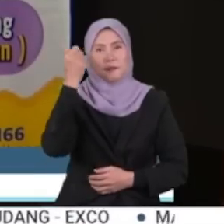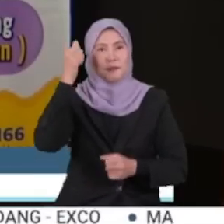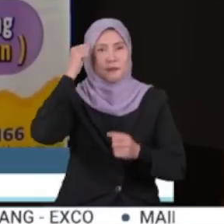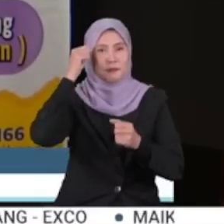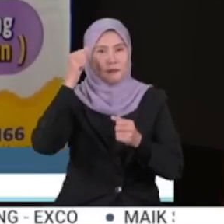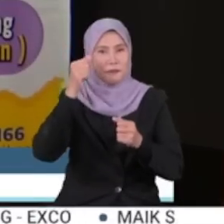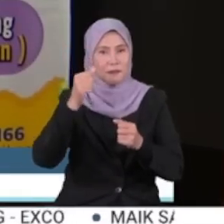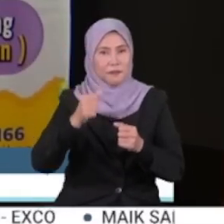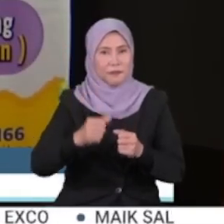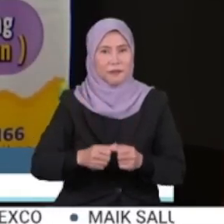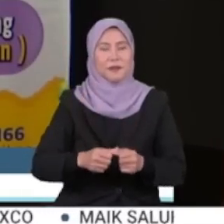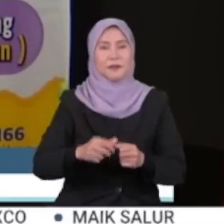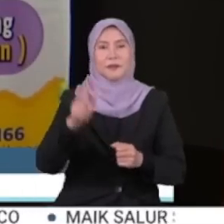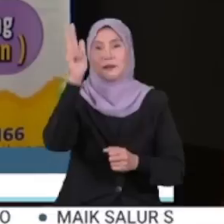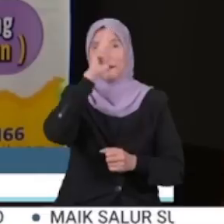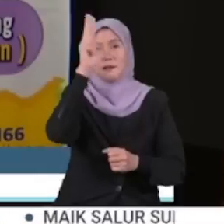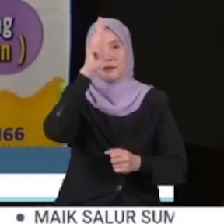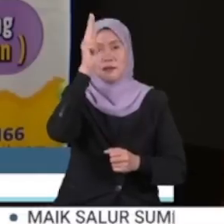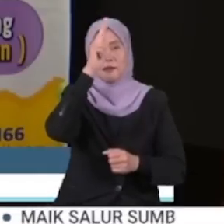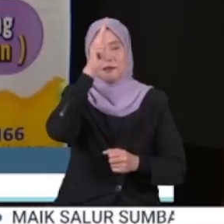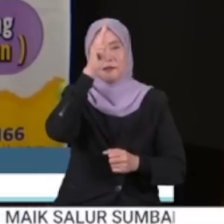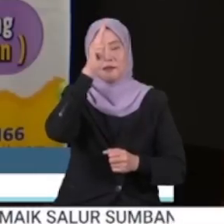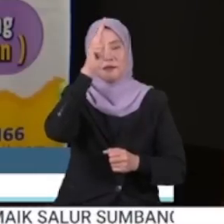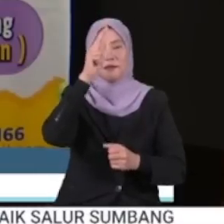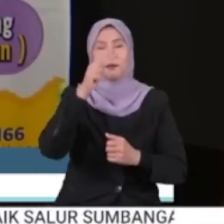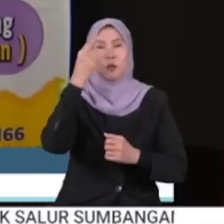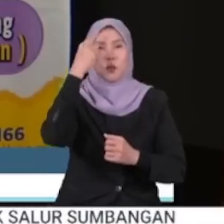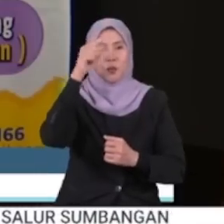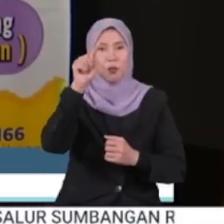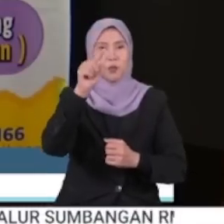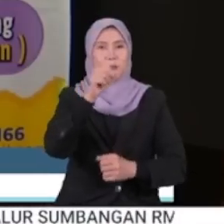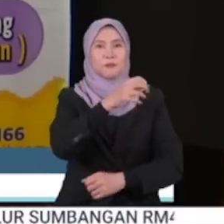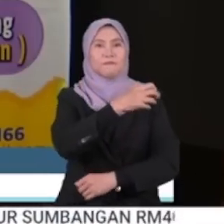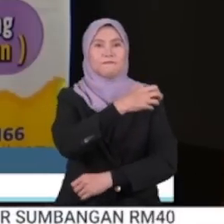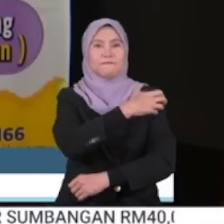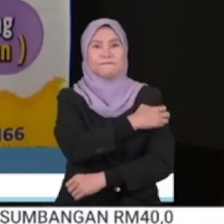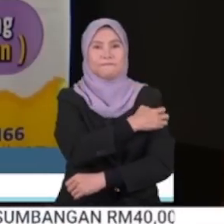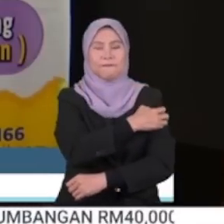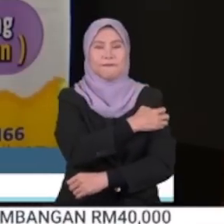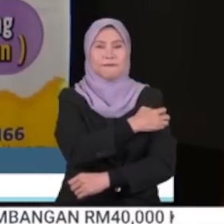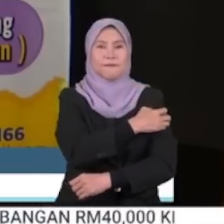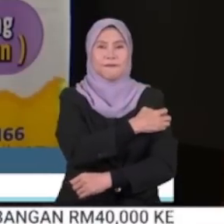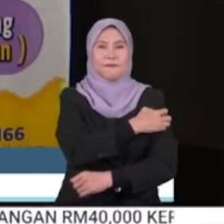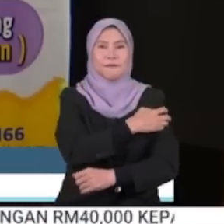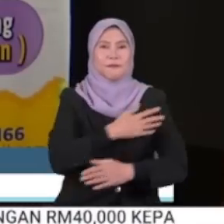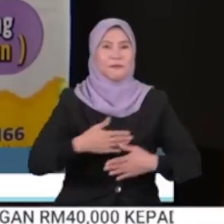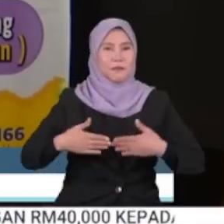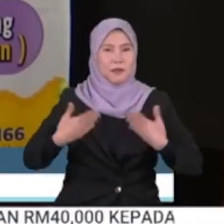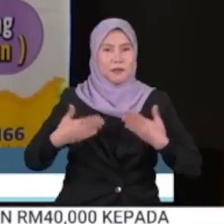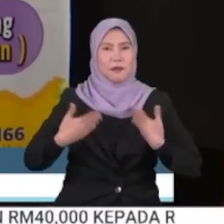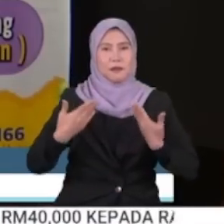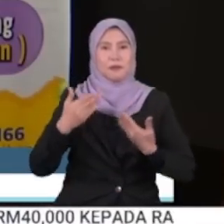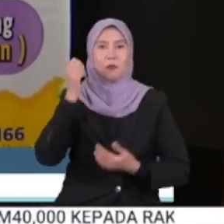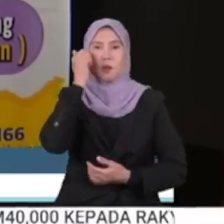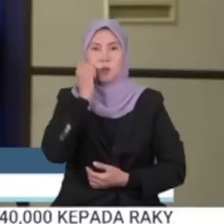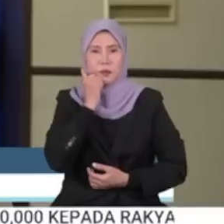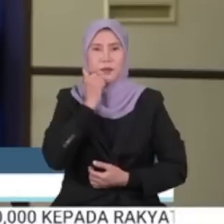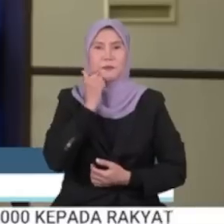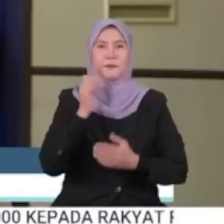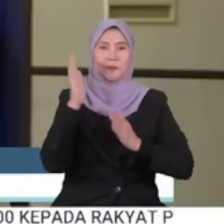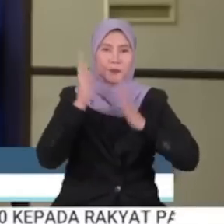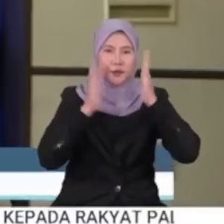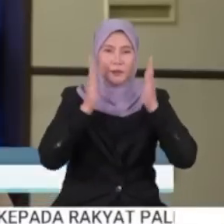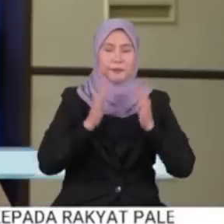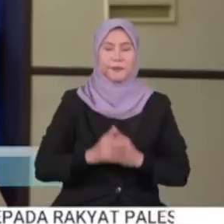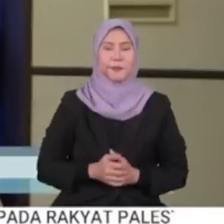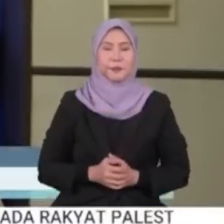ingatan kerajaan kita untuk memperkasakan kesejahteraan warga emas di negara kita.